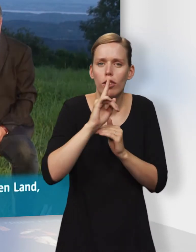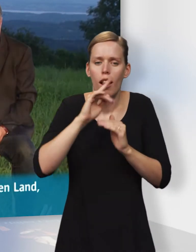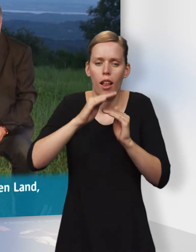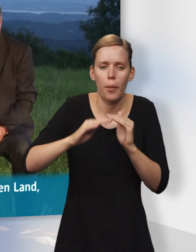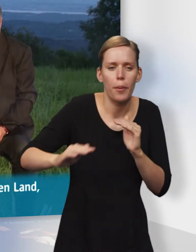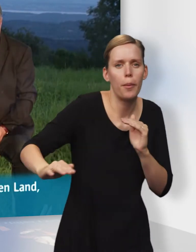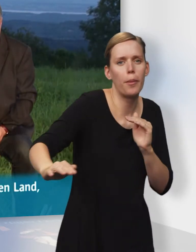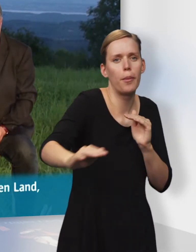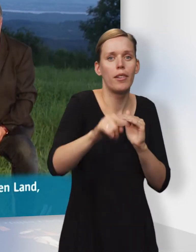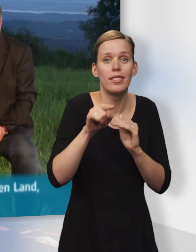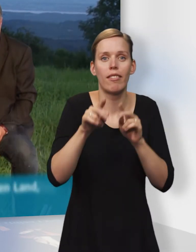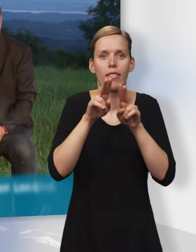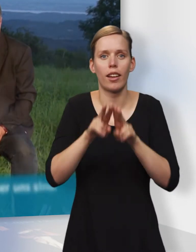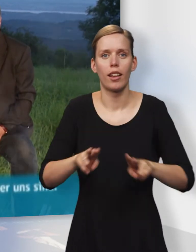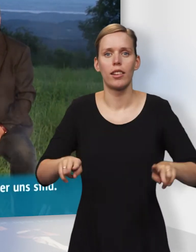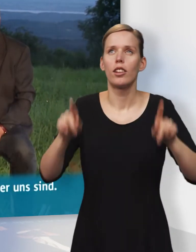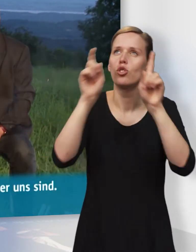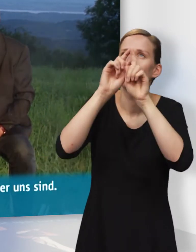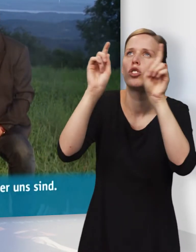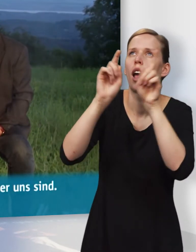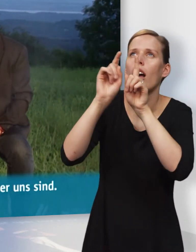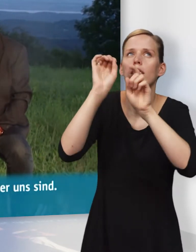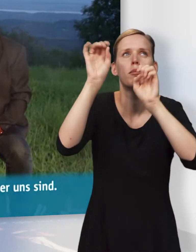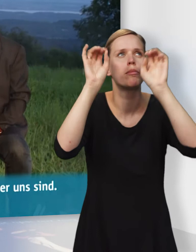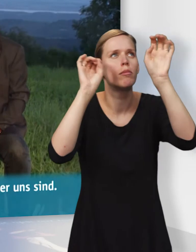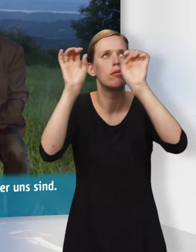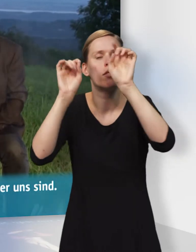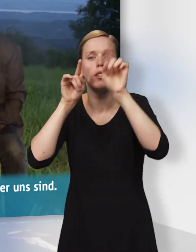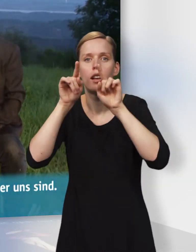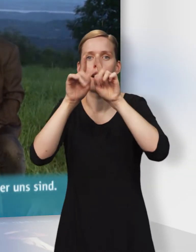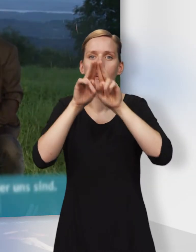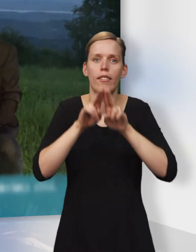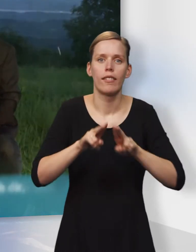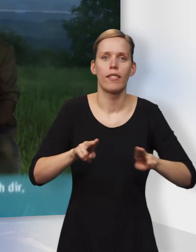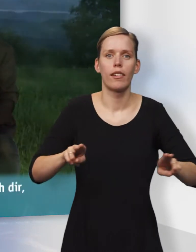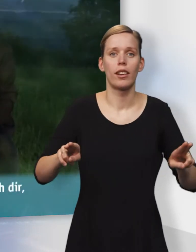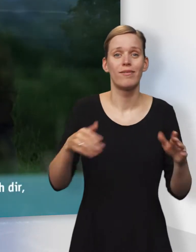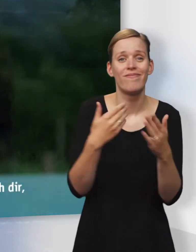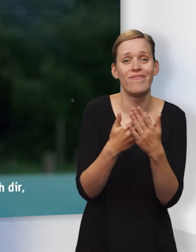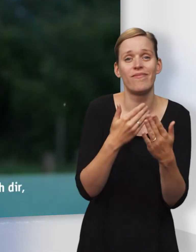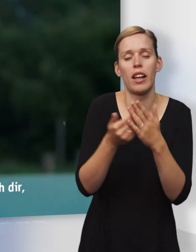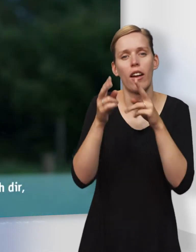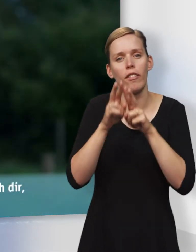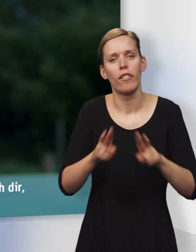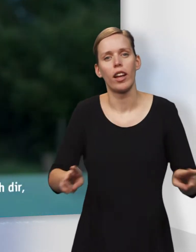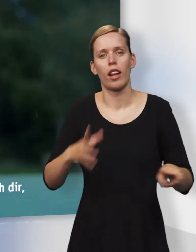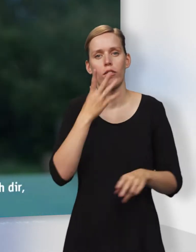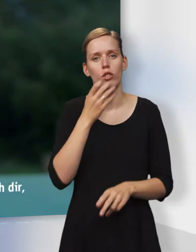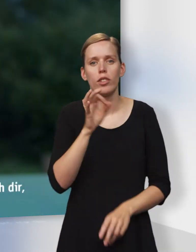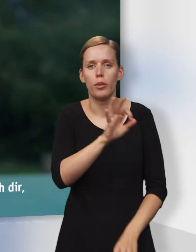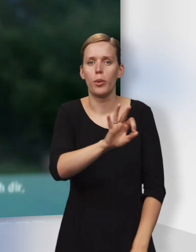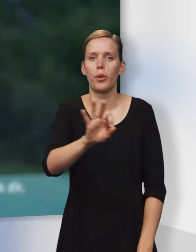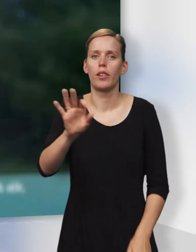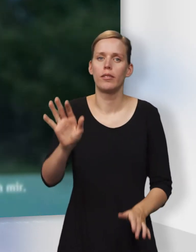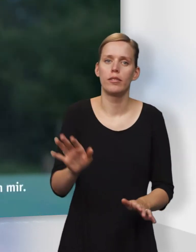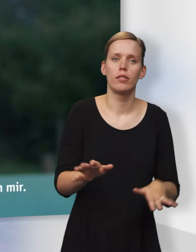Frieden über dem stillen Land, den Frieden der Sterne, die über uns sind, den Frieden wünsche